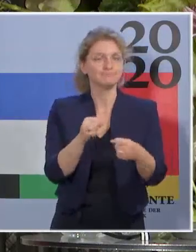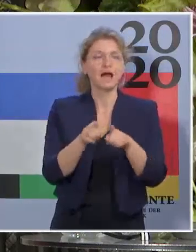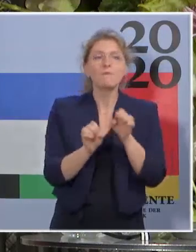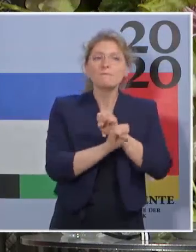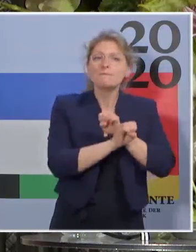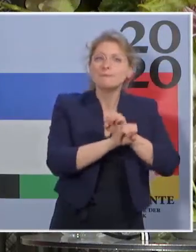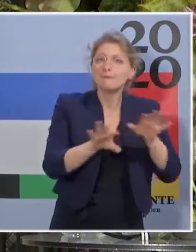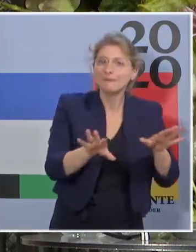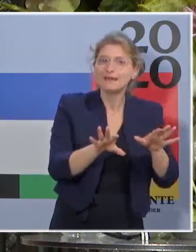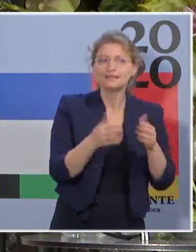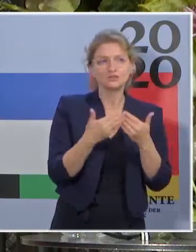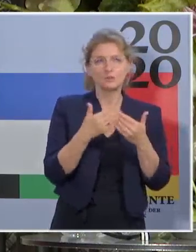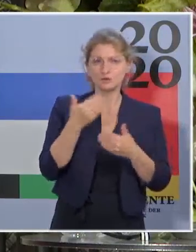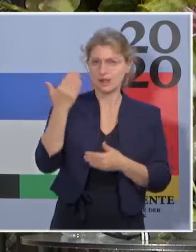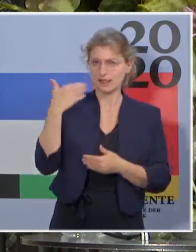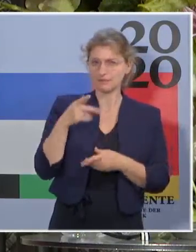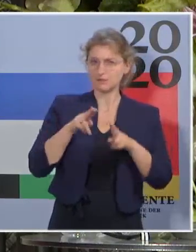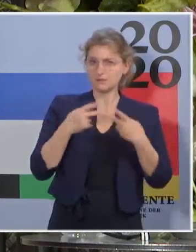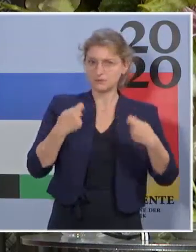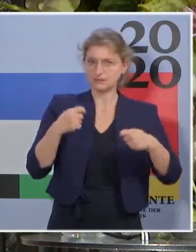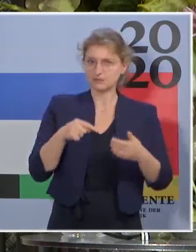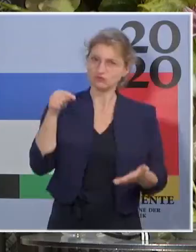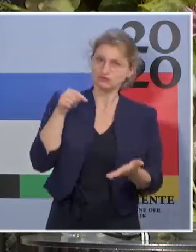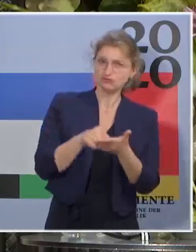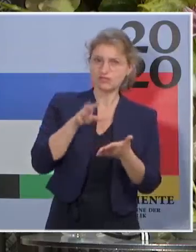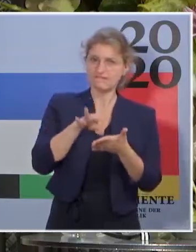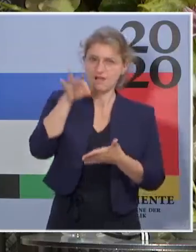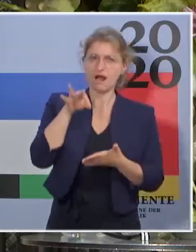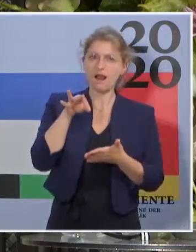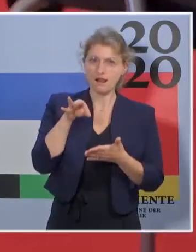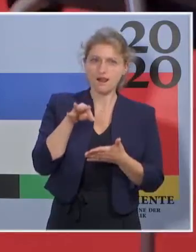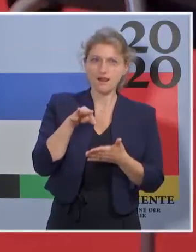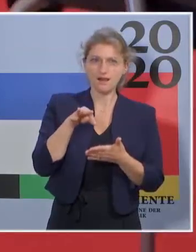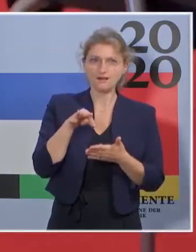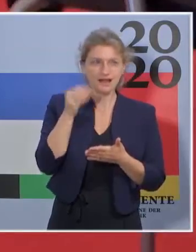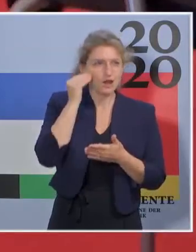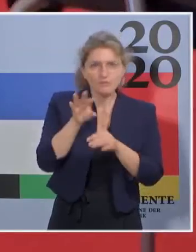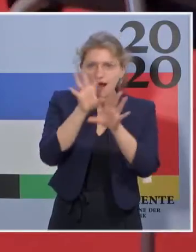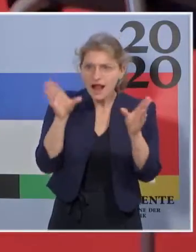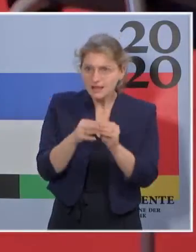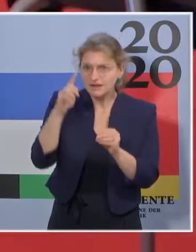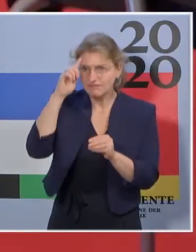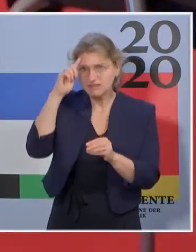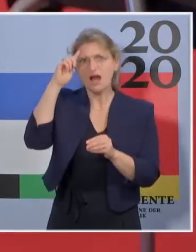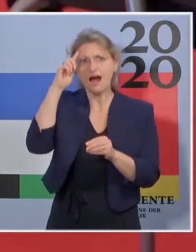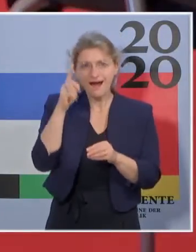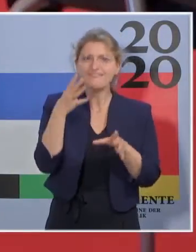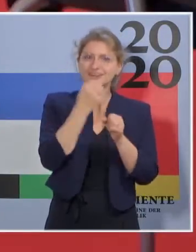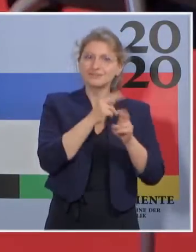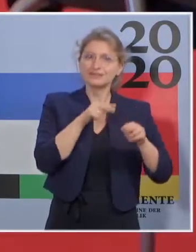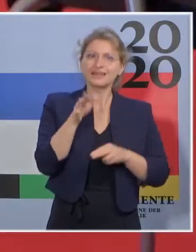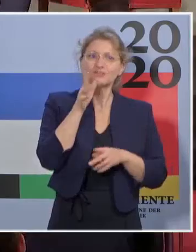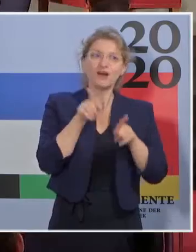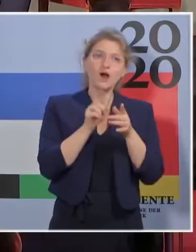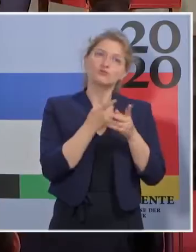die Bundespräsidentenstichwahl, nur als Beispiel. Seither weiß man, glaube ich, allgemein, dass der Verfassungsgerichtshof auch Wahlgerichtshof ist